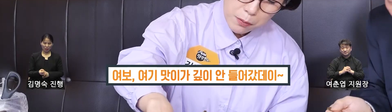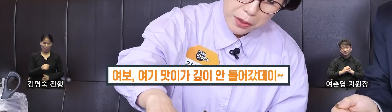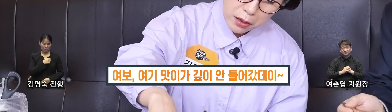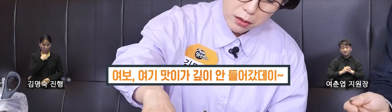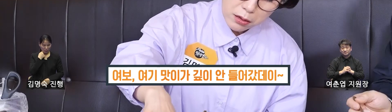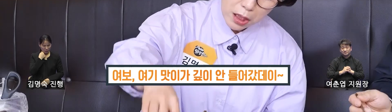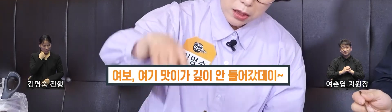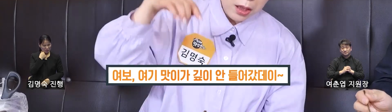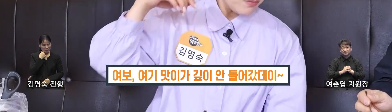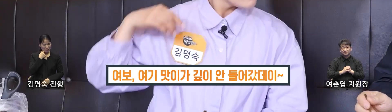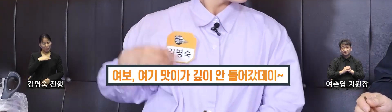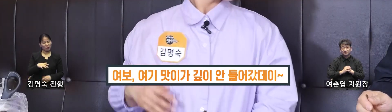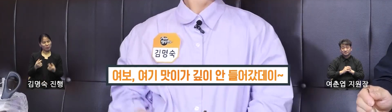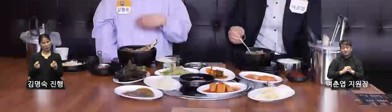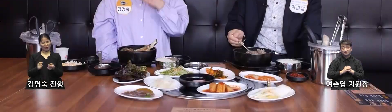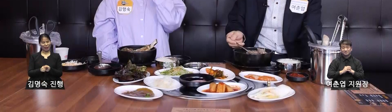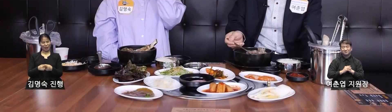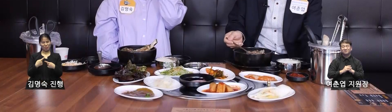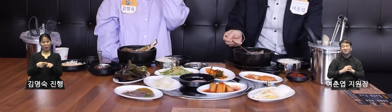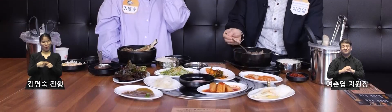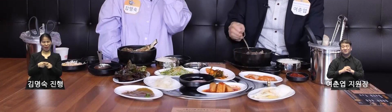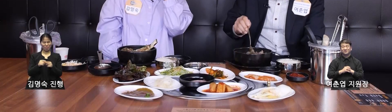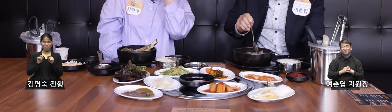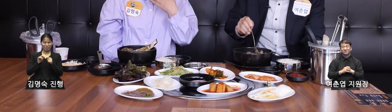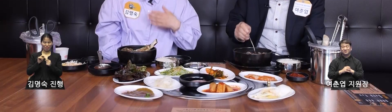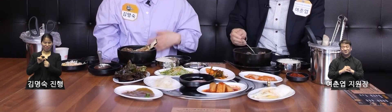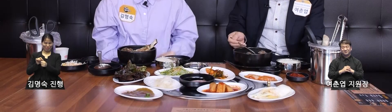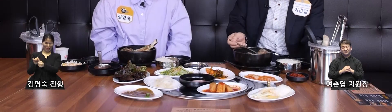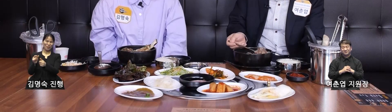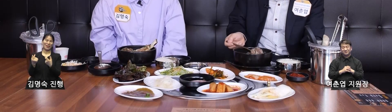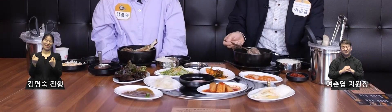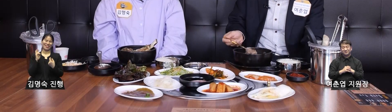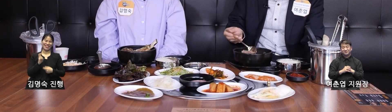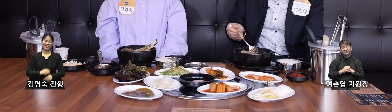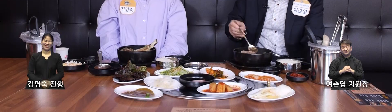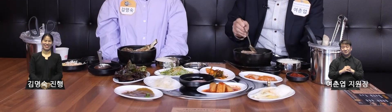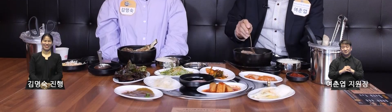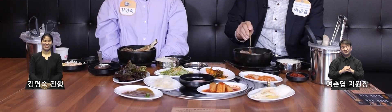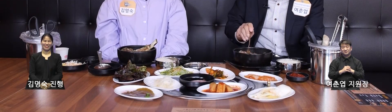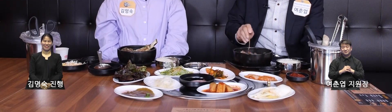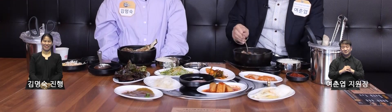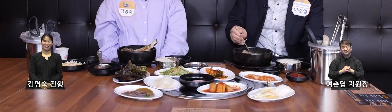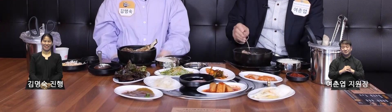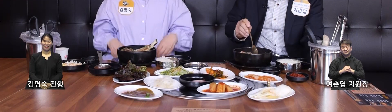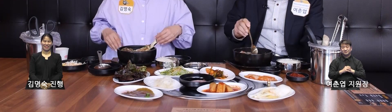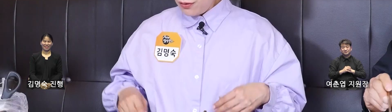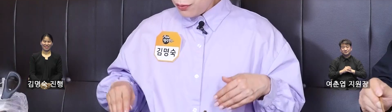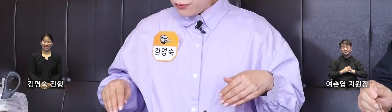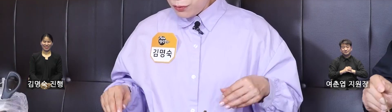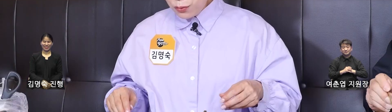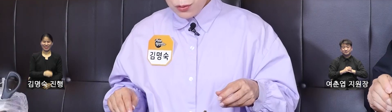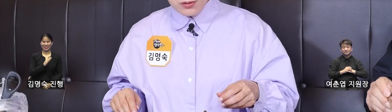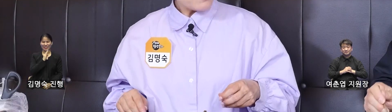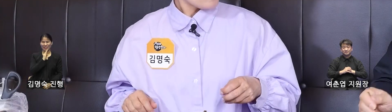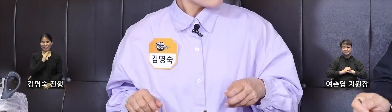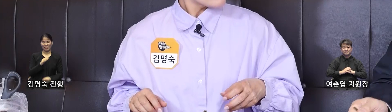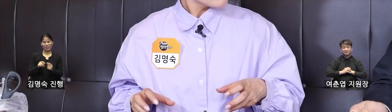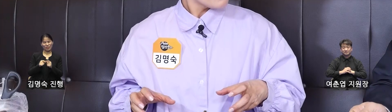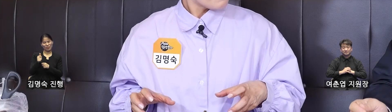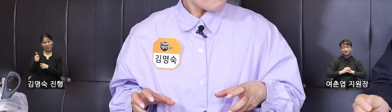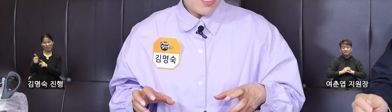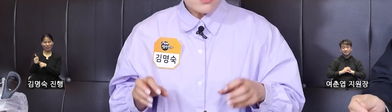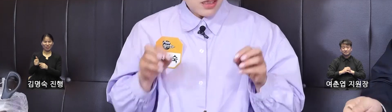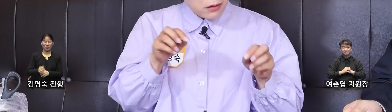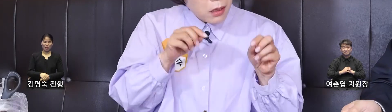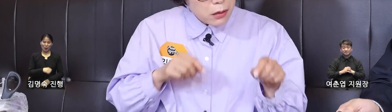여기가 깊이 안 들어갔다 막 이러실 것 같은데 그래? 어 진짜 우리 주원장님 어떻게